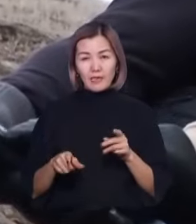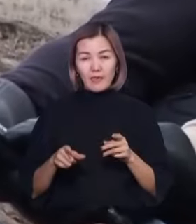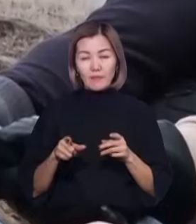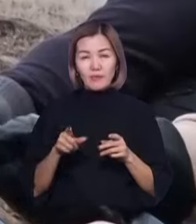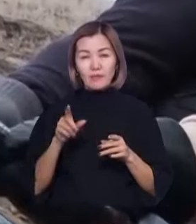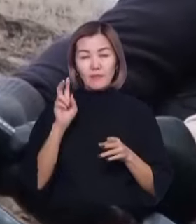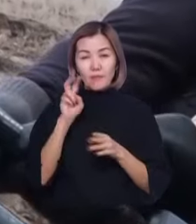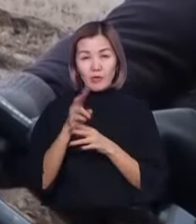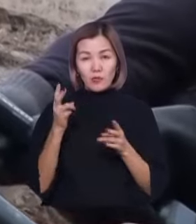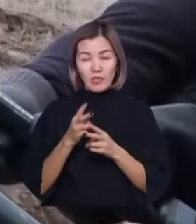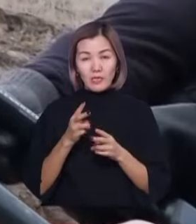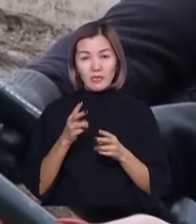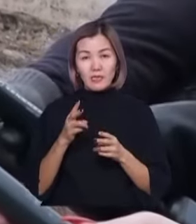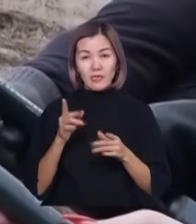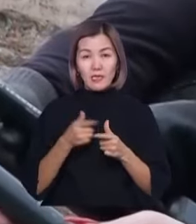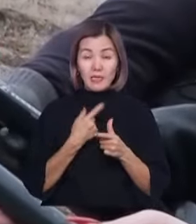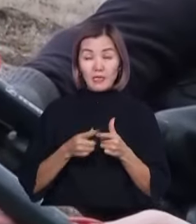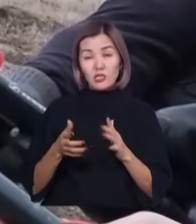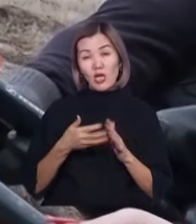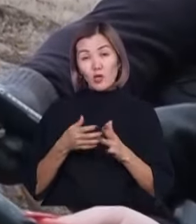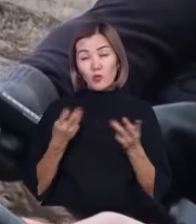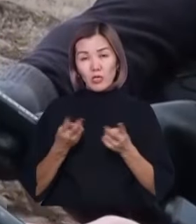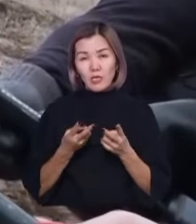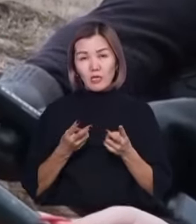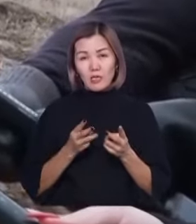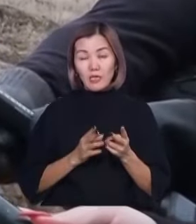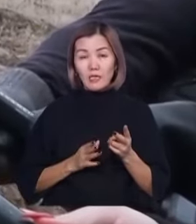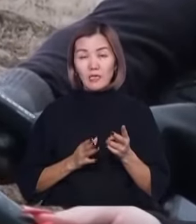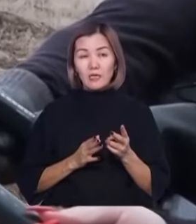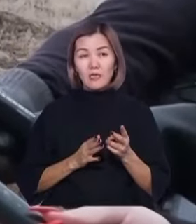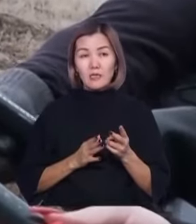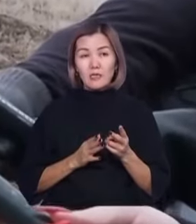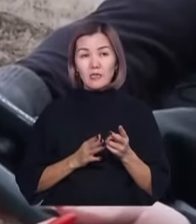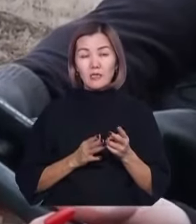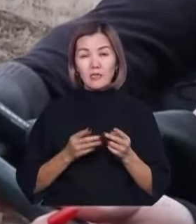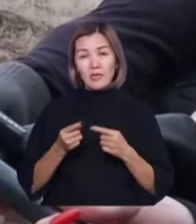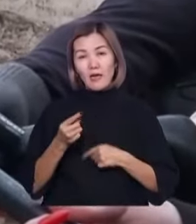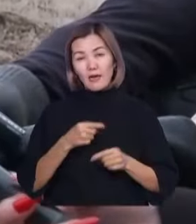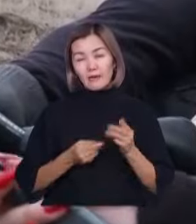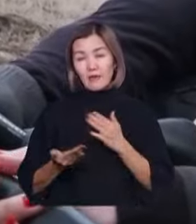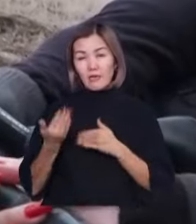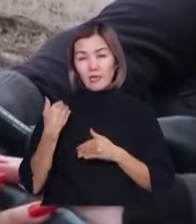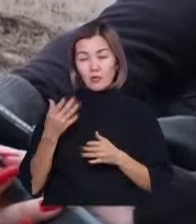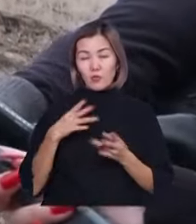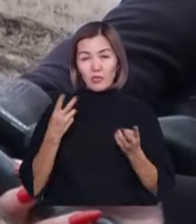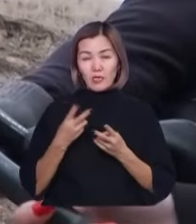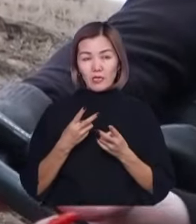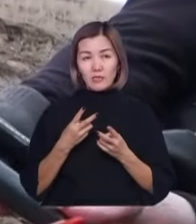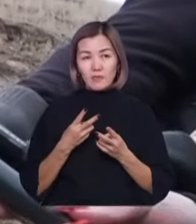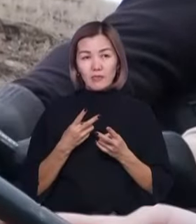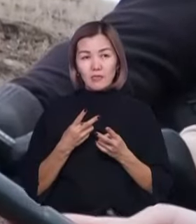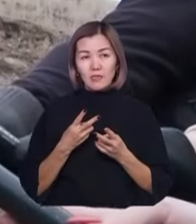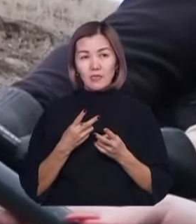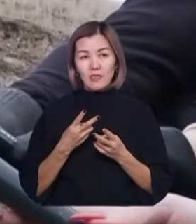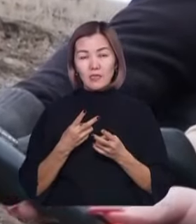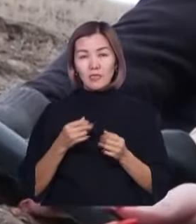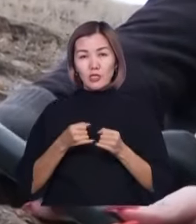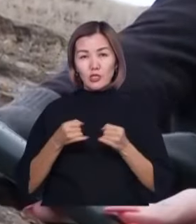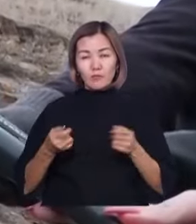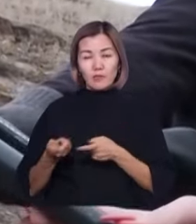шақыру керек. Или ондай болмаса айналып өту керек, немесе артқа қайту керек. Или жіппен тартып, аударып, содан кейін